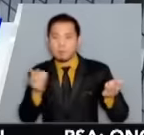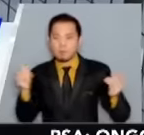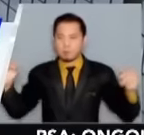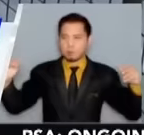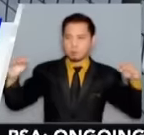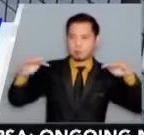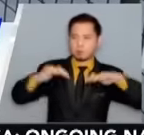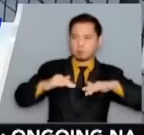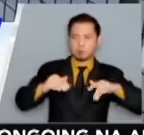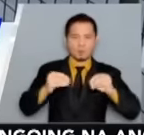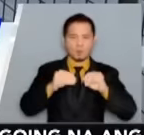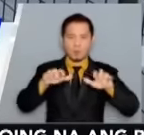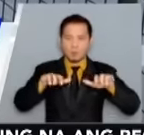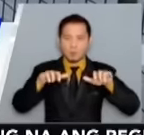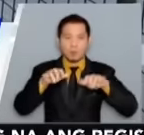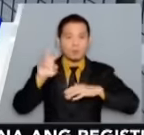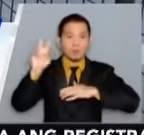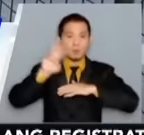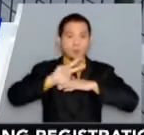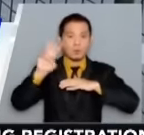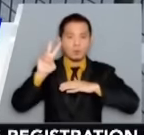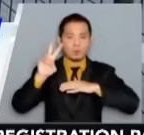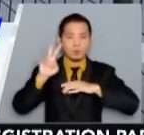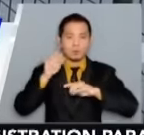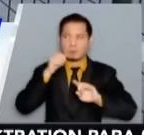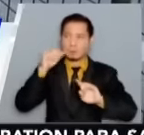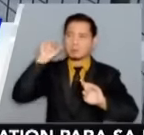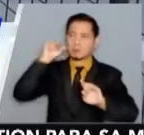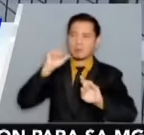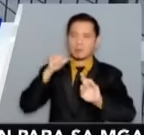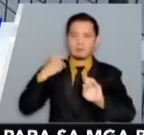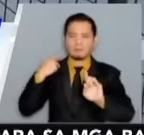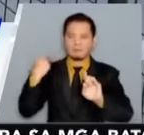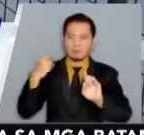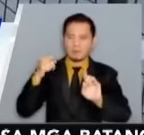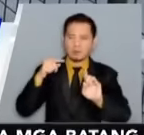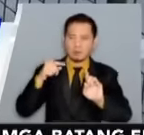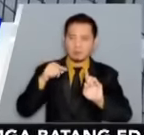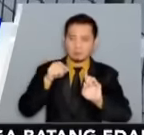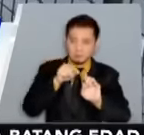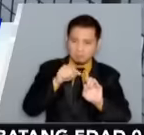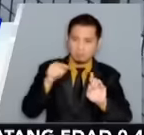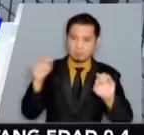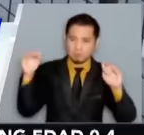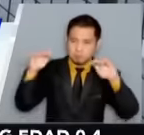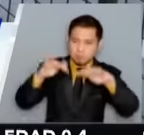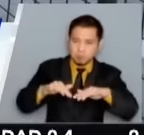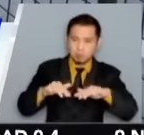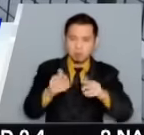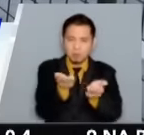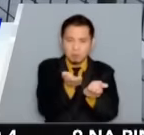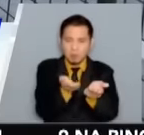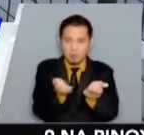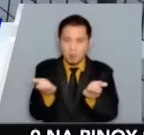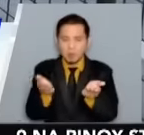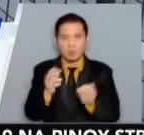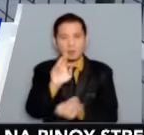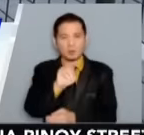ago, na-monitor natin na medyo nag-volume na dito sa ating mga pier, sa mga port area dito sa North Port natin.